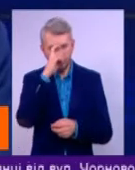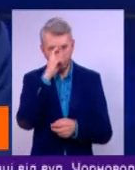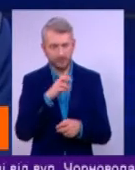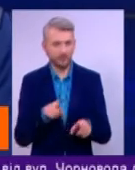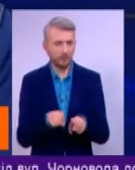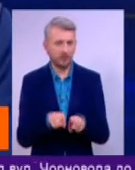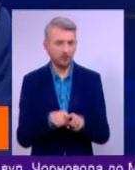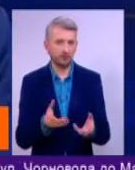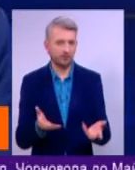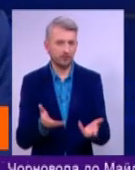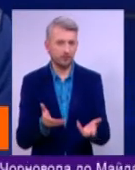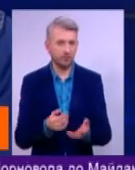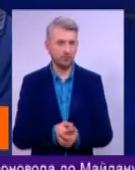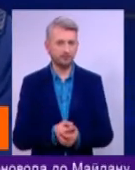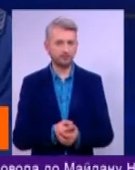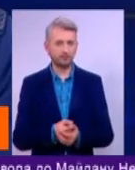ж, тобто,